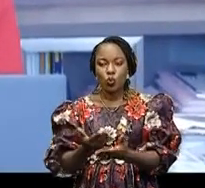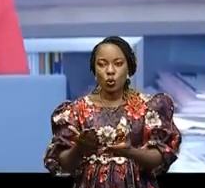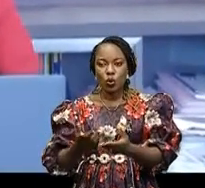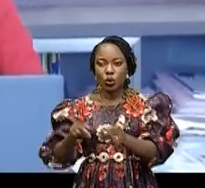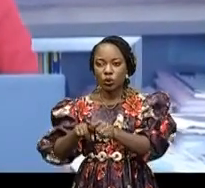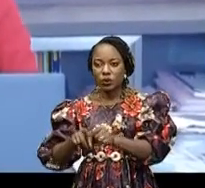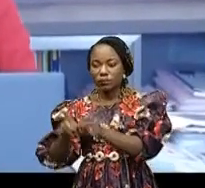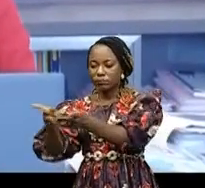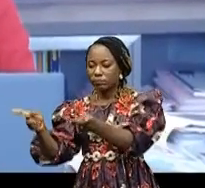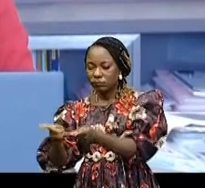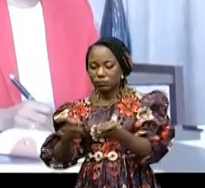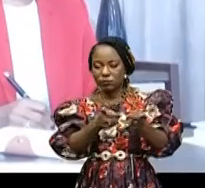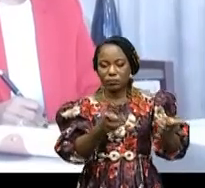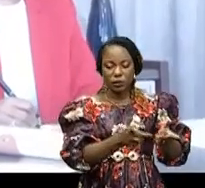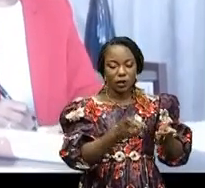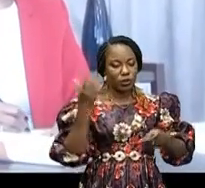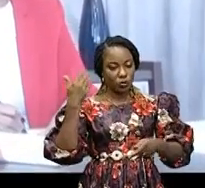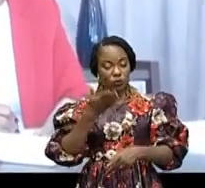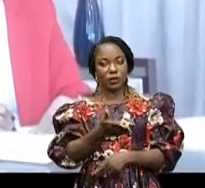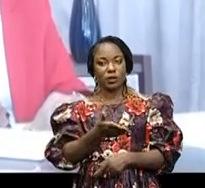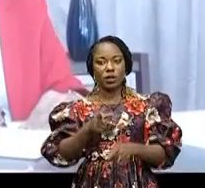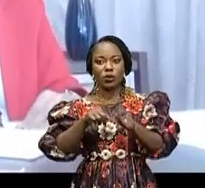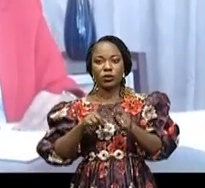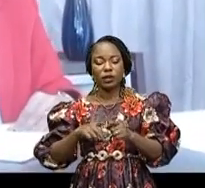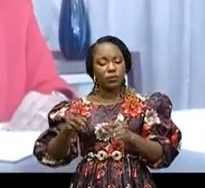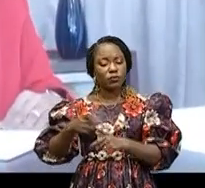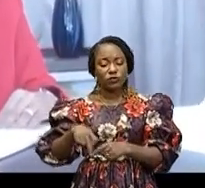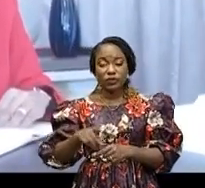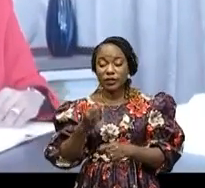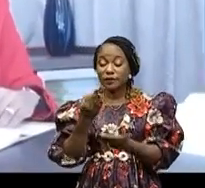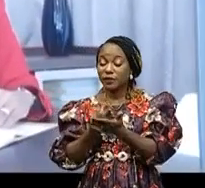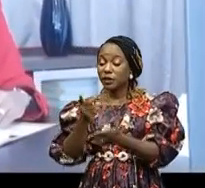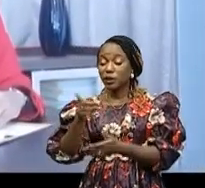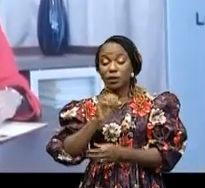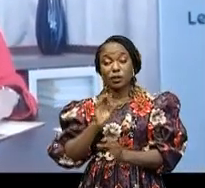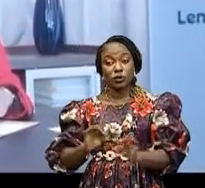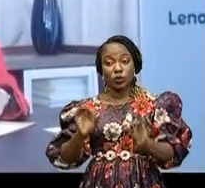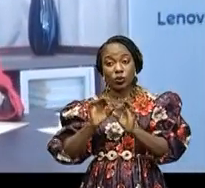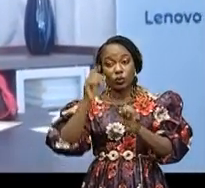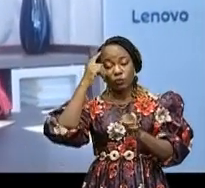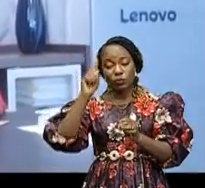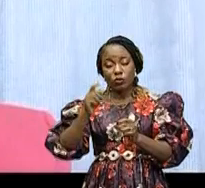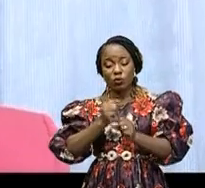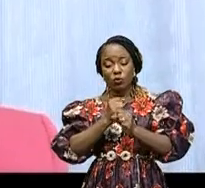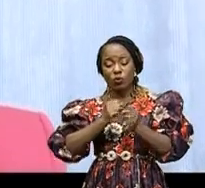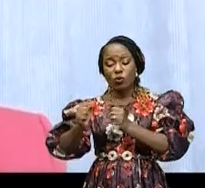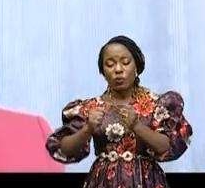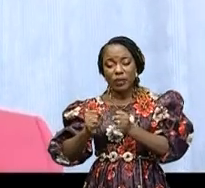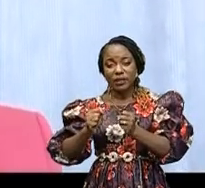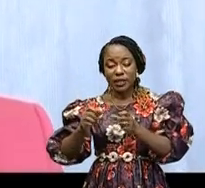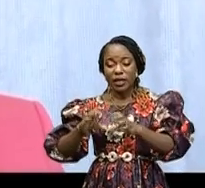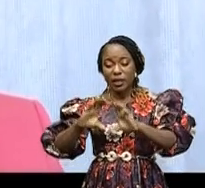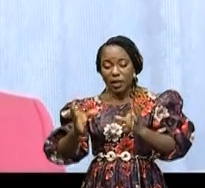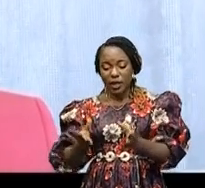espaces concernés. Considérant qu'aucune province n'a des moyens en propre pour faire face à ces fléaux, le ministre